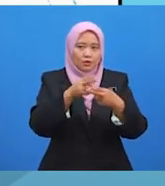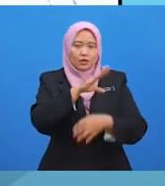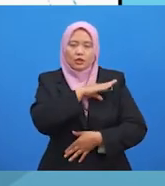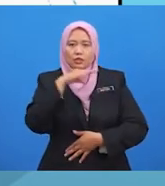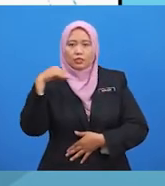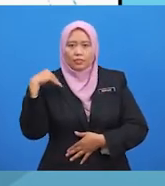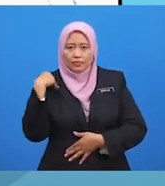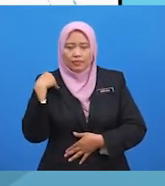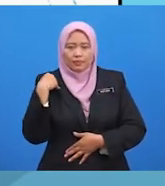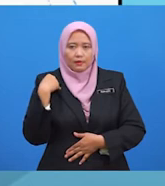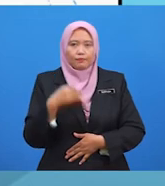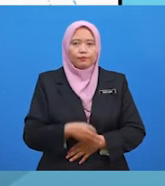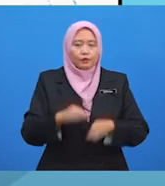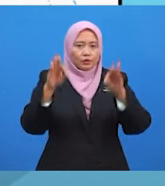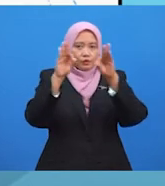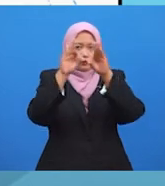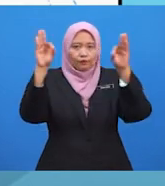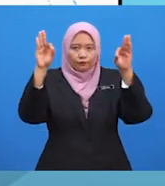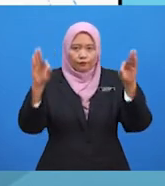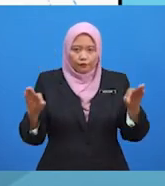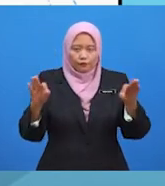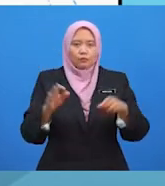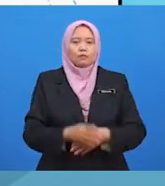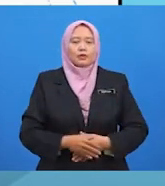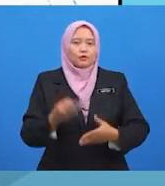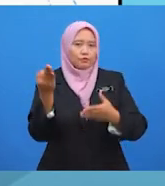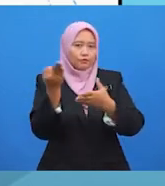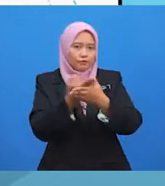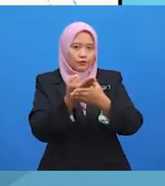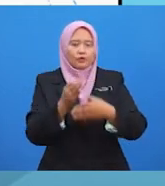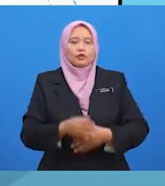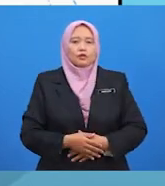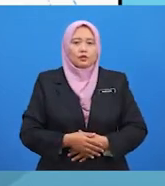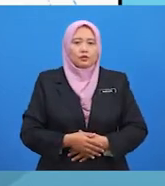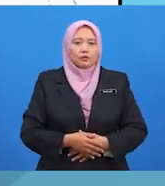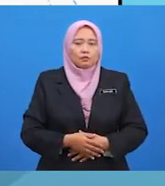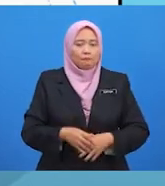Pilih JPEG dan klik butang Save.